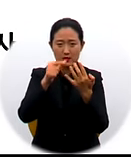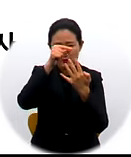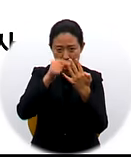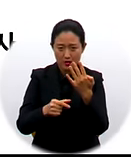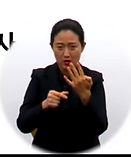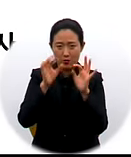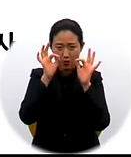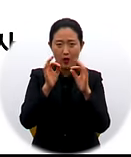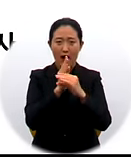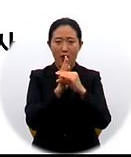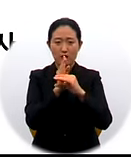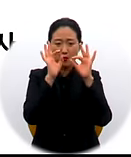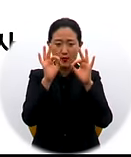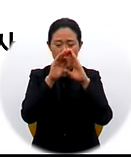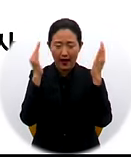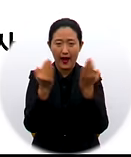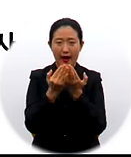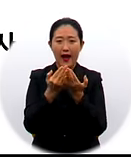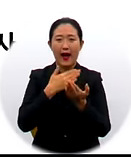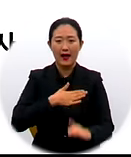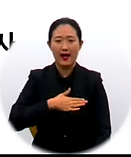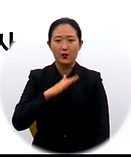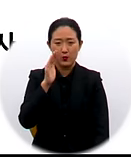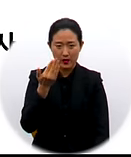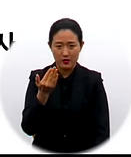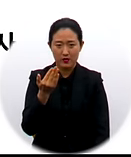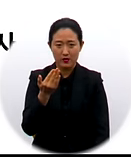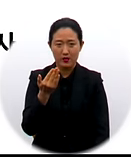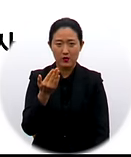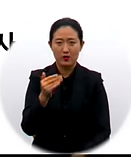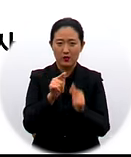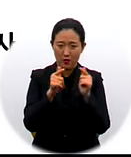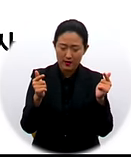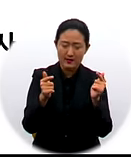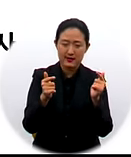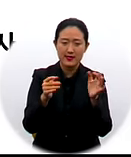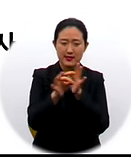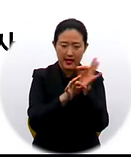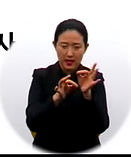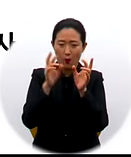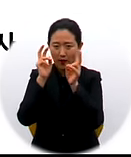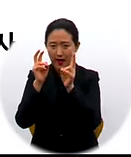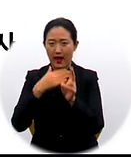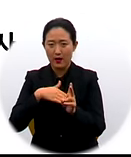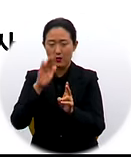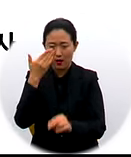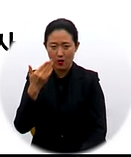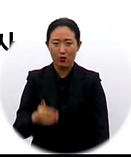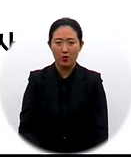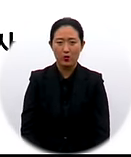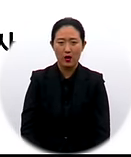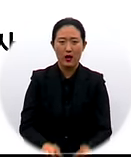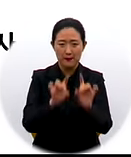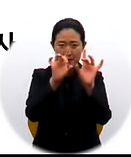알아야 되는 직무죠. 그냥 혼돈의 카오스예요. 멀티플레이어인데 스페셜리스트고 시장인데 회사도 알아야 되는 직무예요. 이렇게 각각의 카드들이